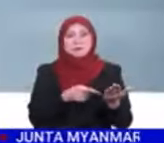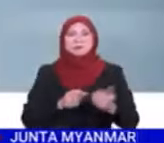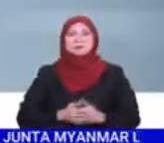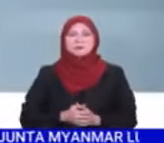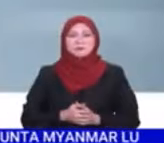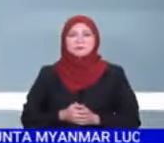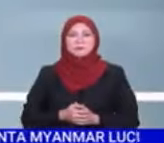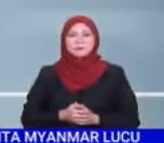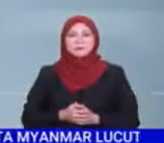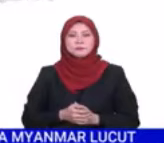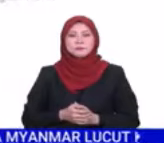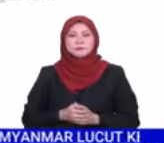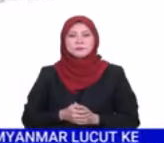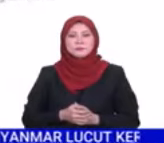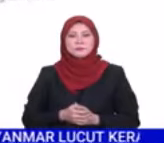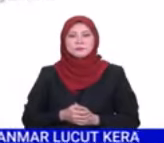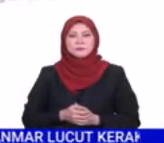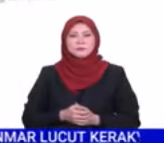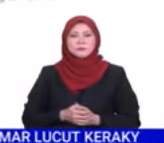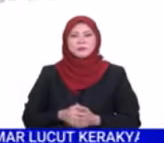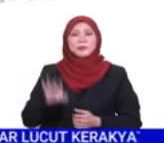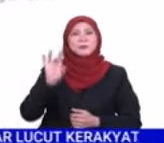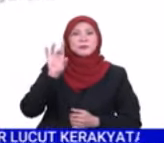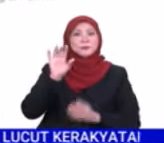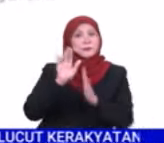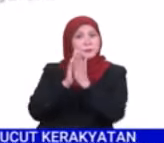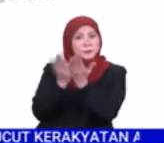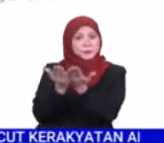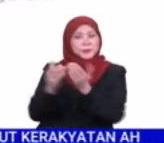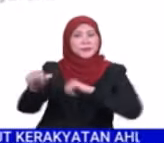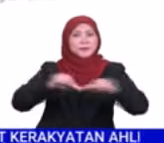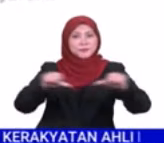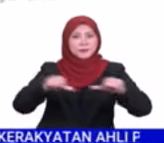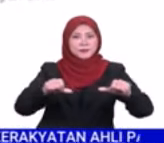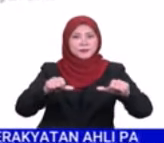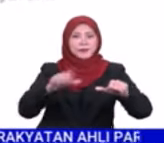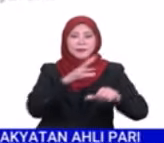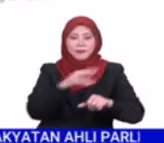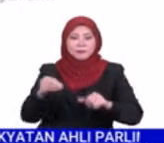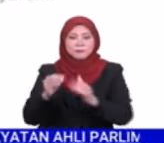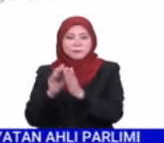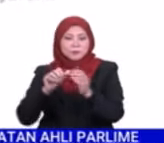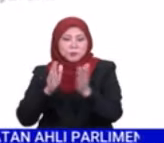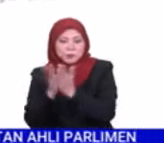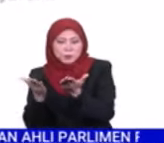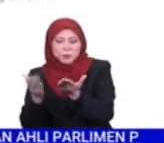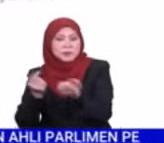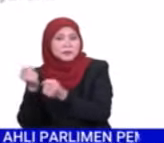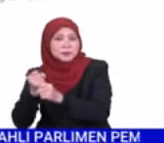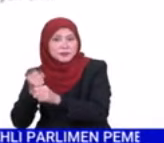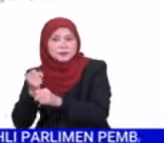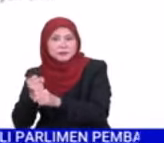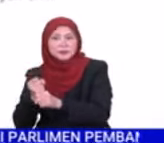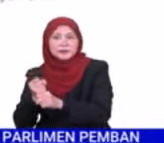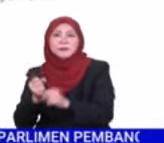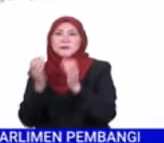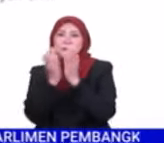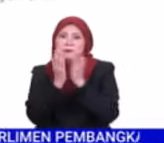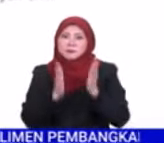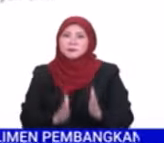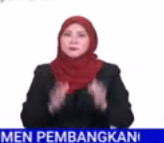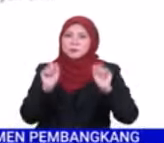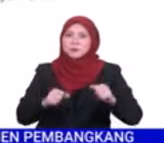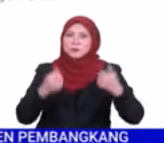Keempat adalah berkaitan dengan buku aktiviti dan buku kerja. Dalam konteks ini, murid hanya